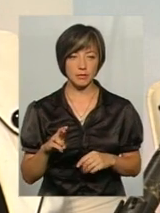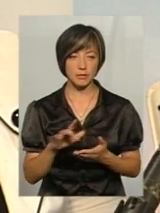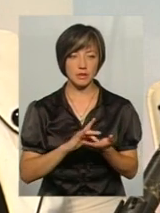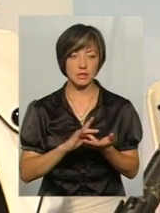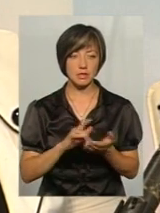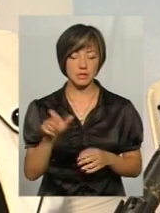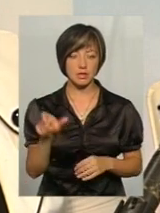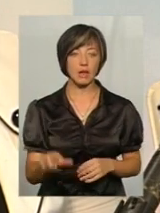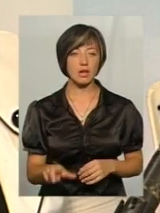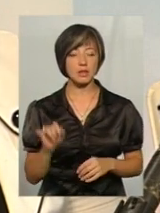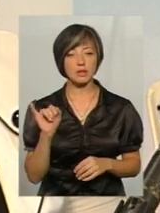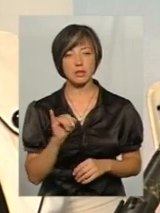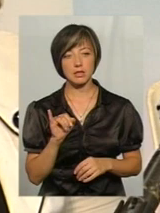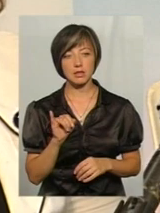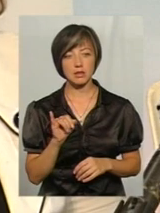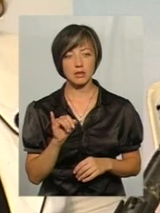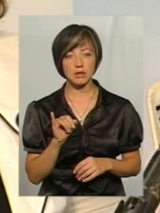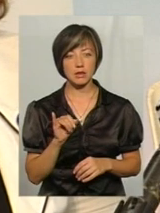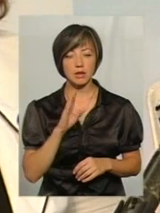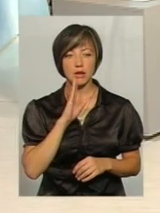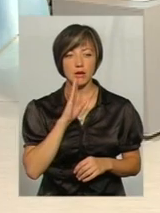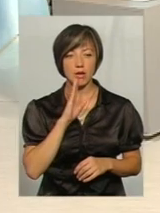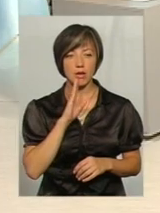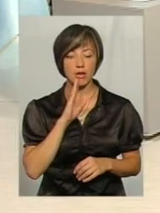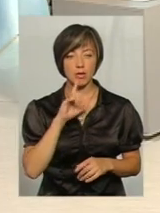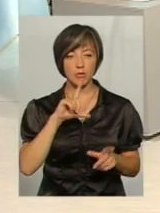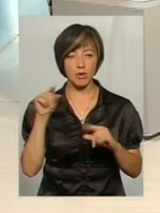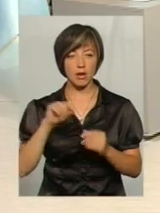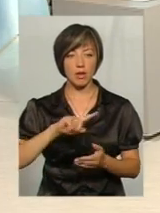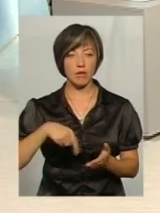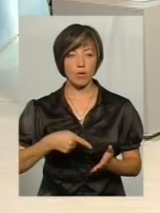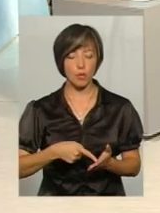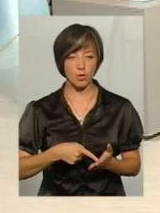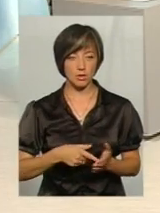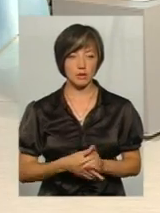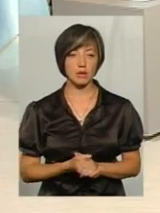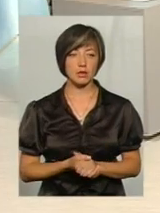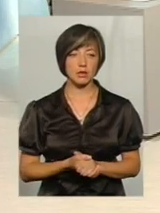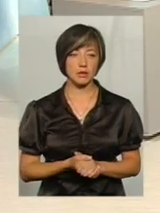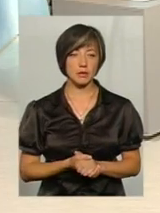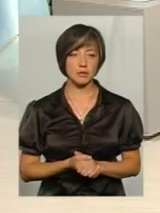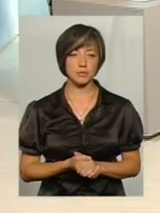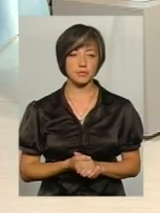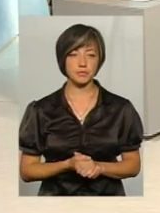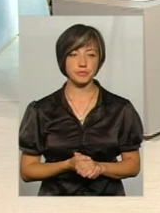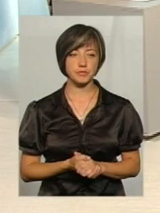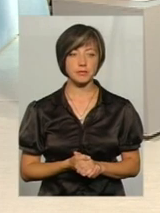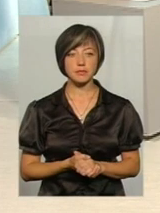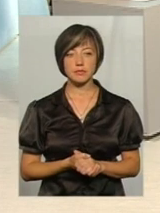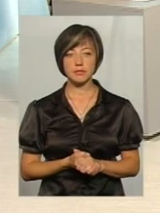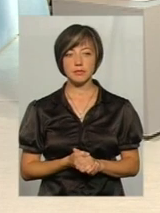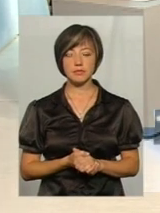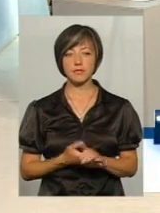цыган, и, а она поехала в город. И она